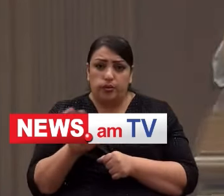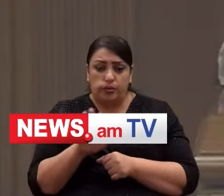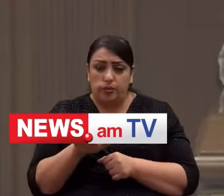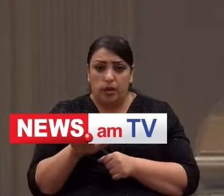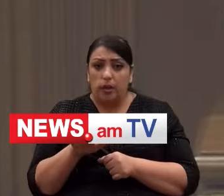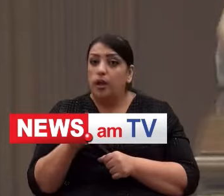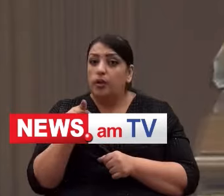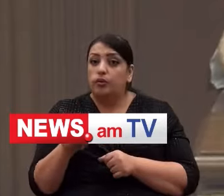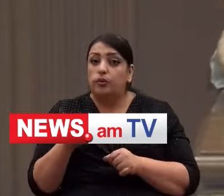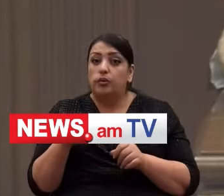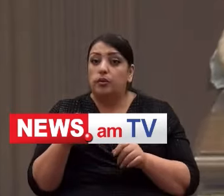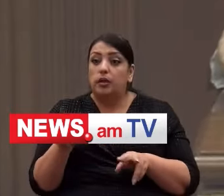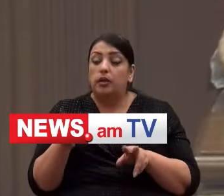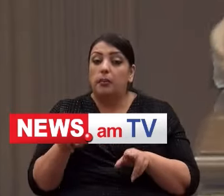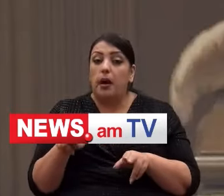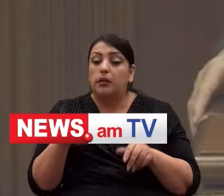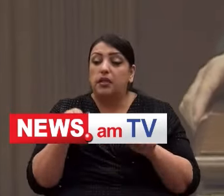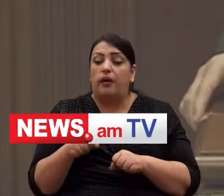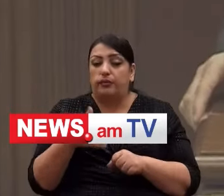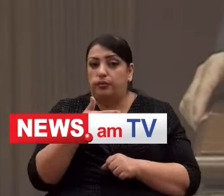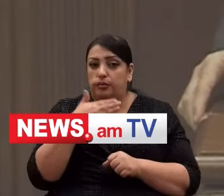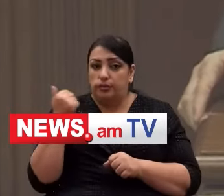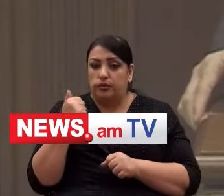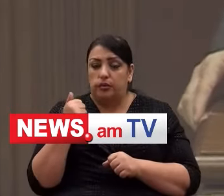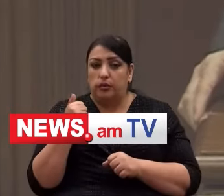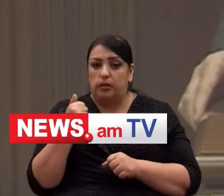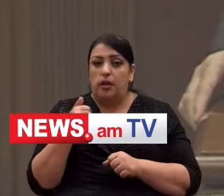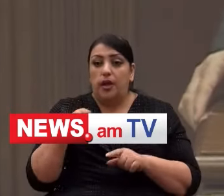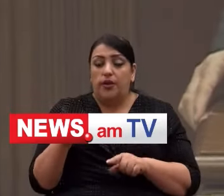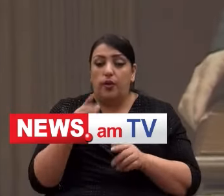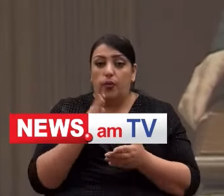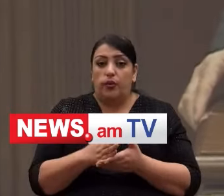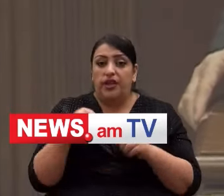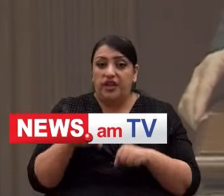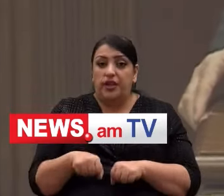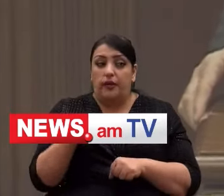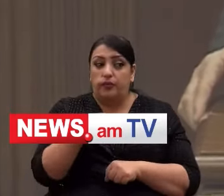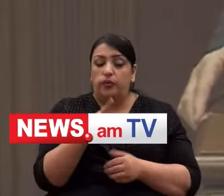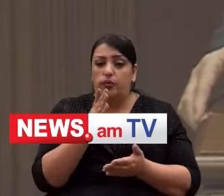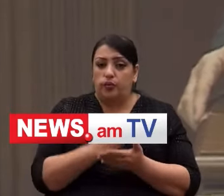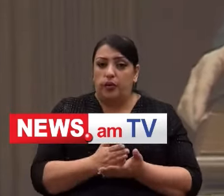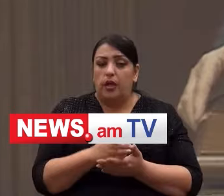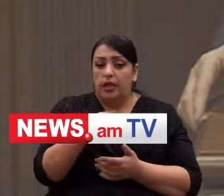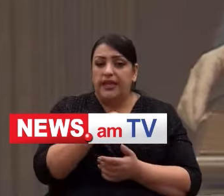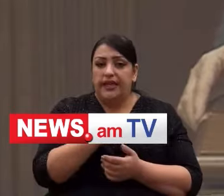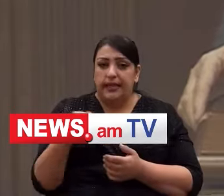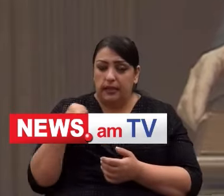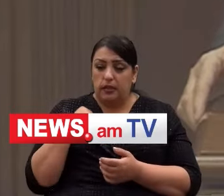դուք դրա իրավունքը չունեք, դրա իրավունքը այս մարդը ուներ, ինքը պետք է